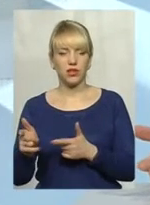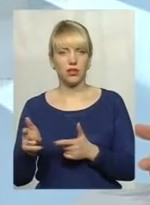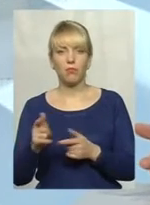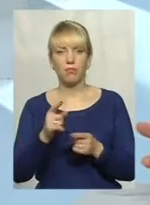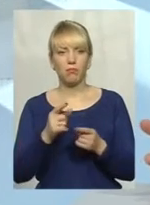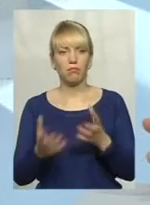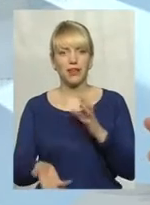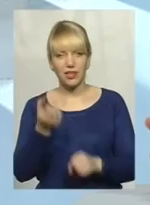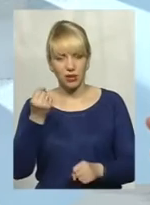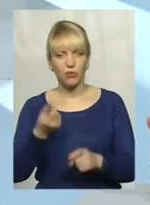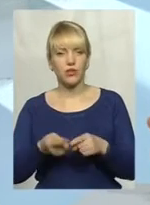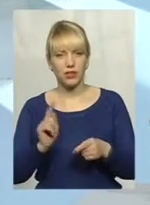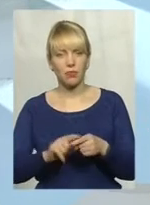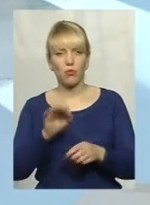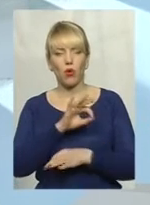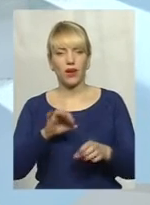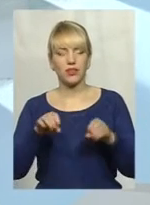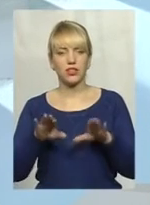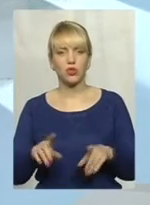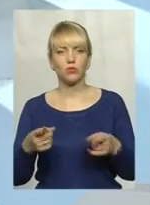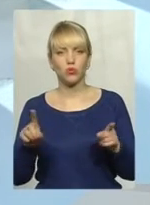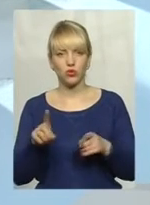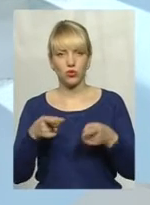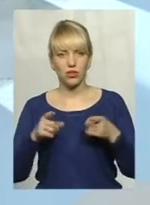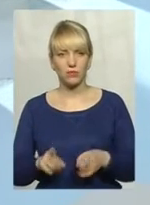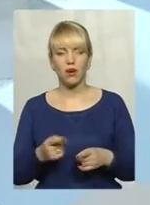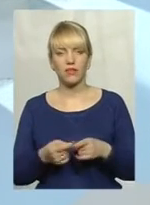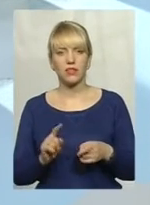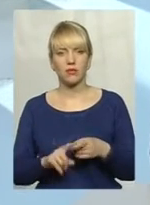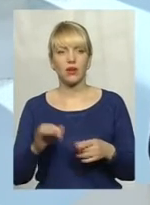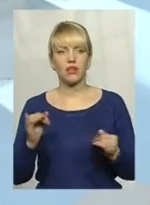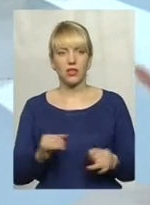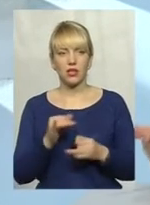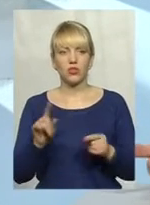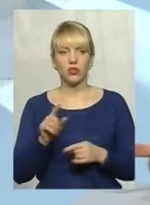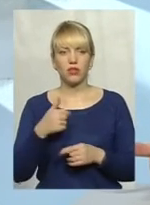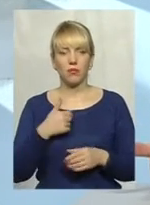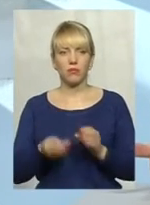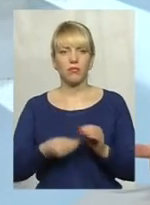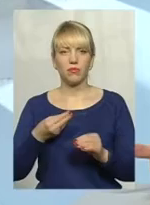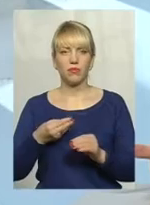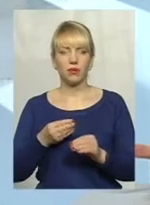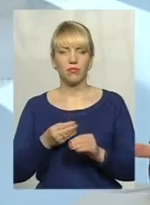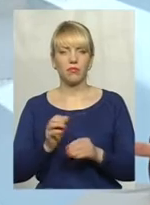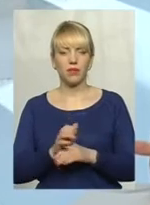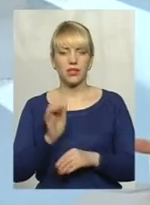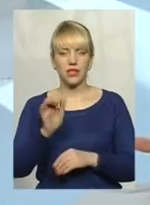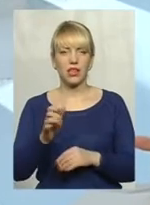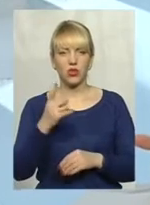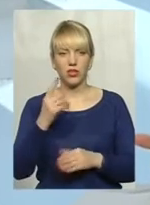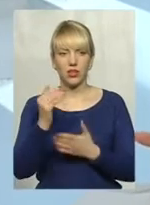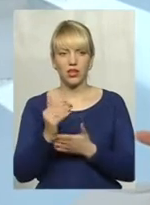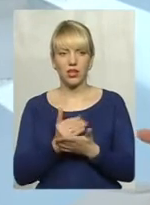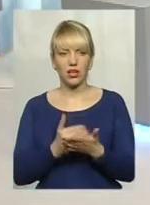також впровадження цього проєкту рішення, тому що, ну, насправді там навіть цікавий був казус, що нам прислали один регламент на запит на інформацію. В процесі